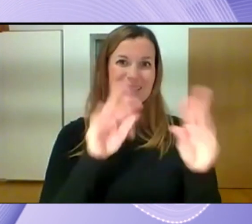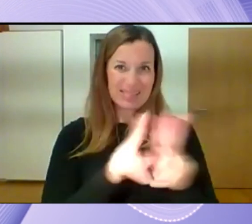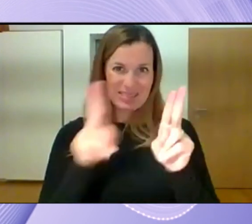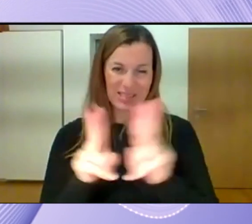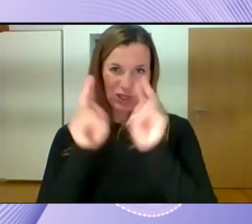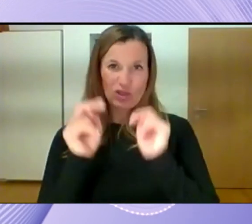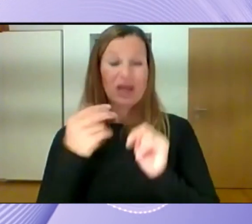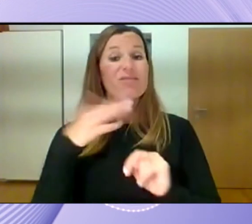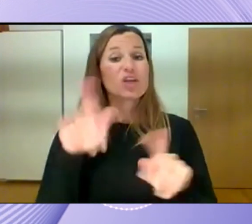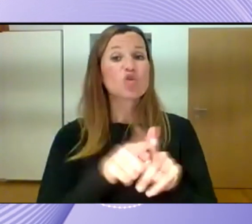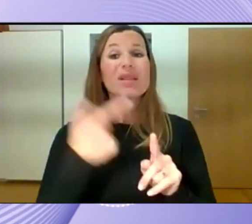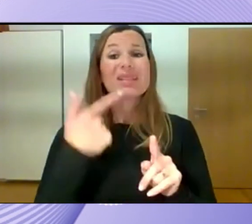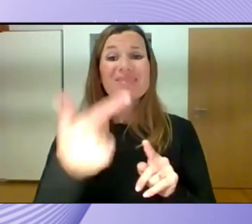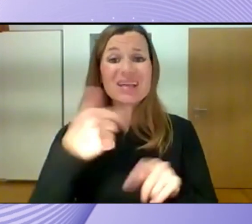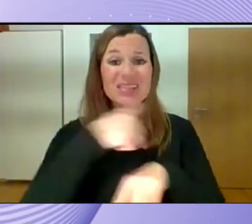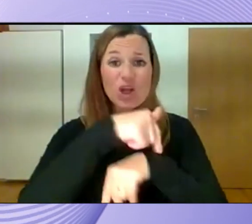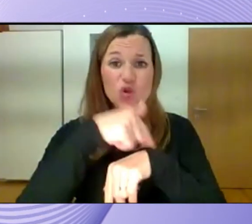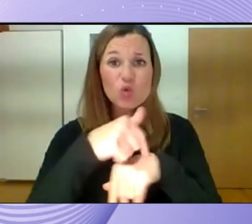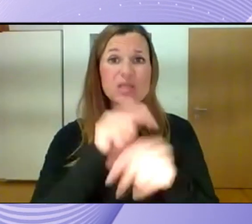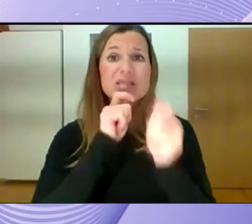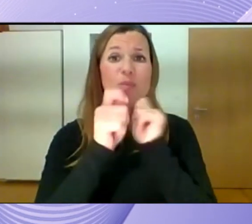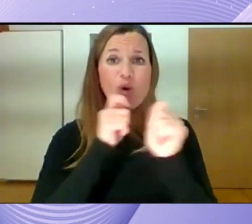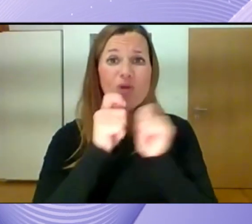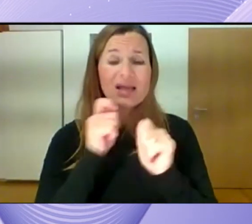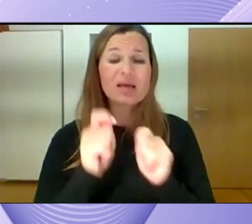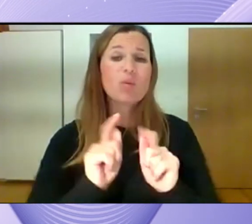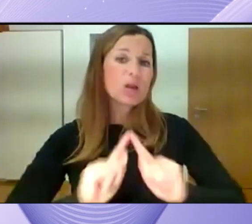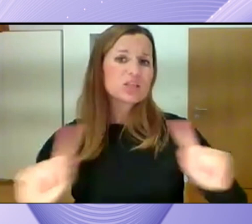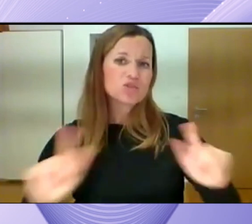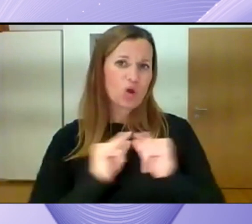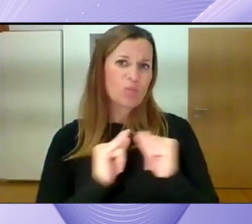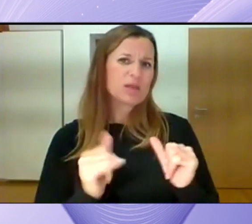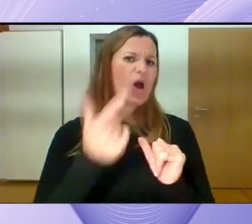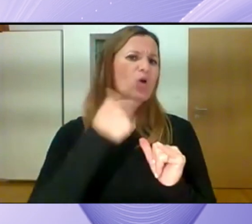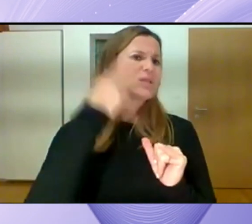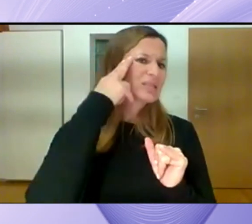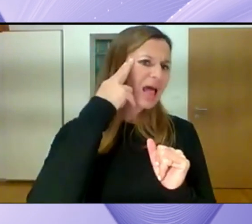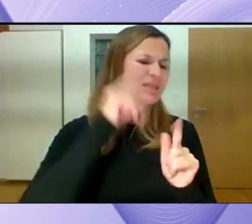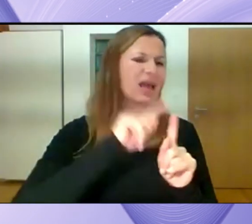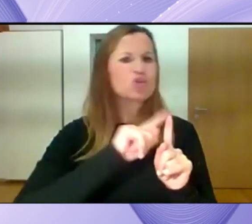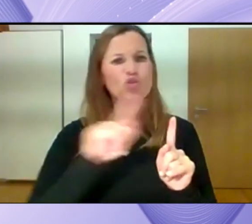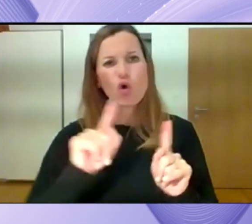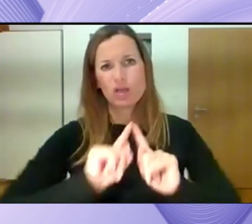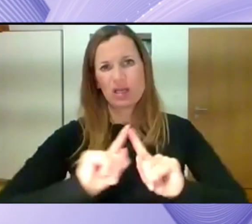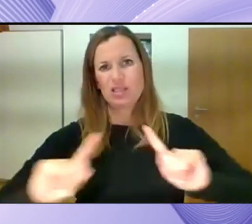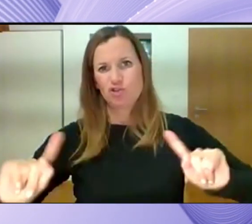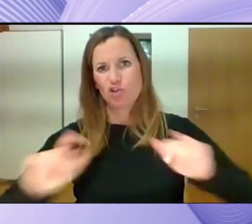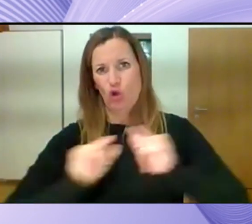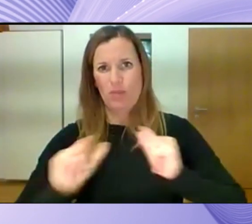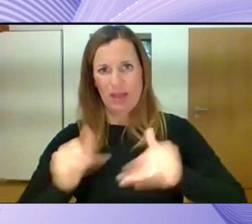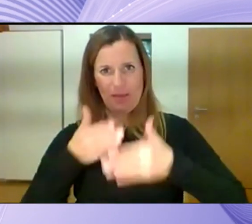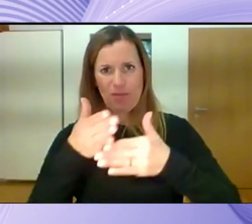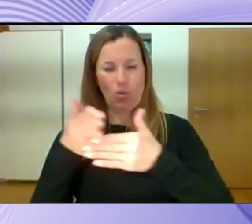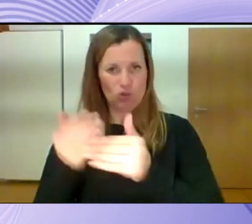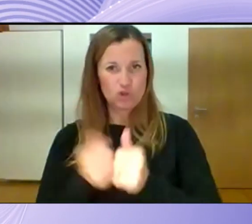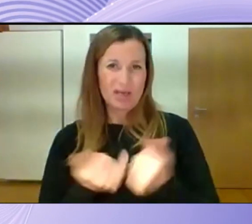ur govorimo o različnih oblikah, kako od znanja do različnih oblik pomoči. Tako da danes ne bom mogla